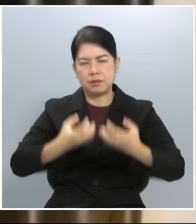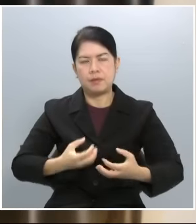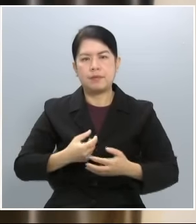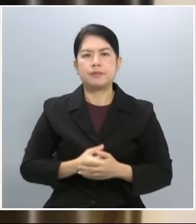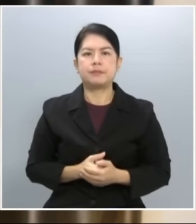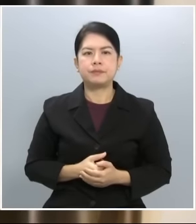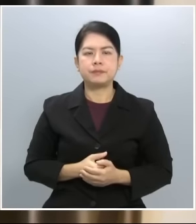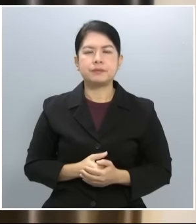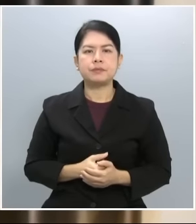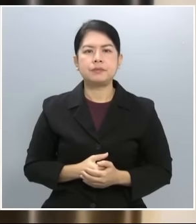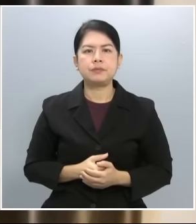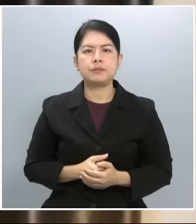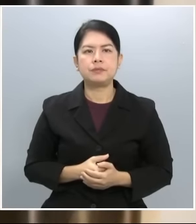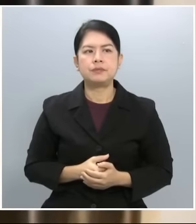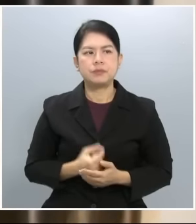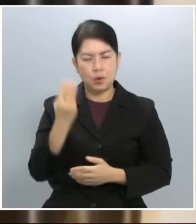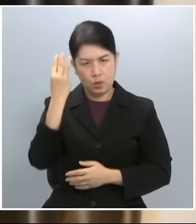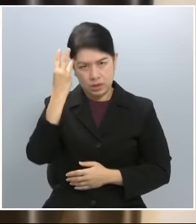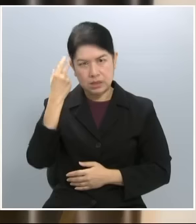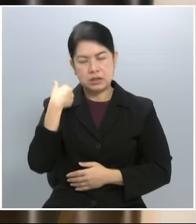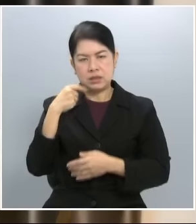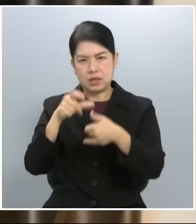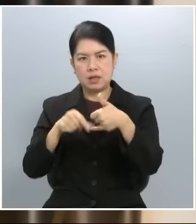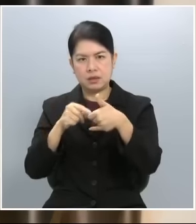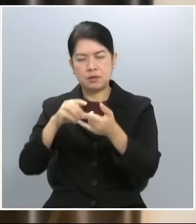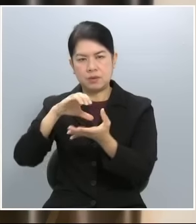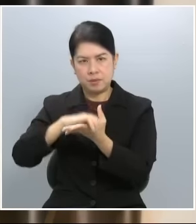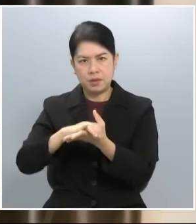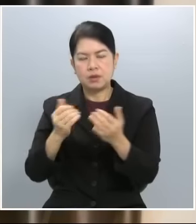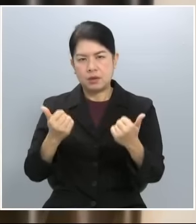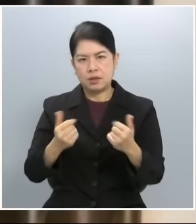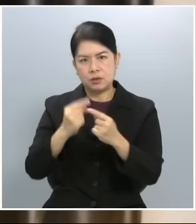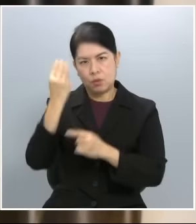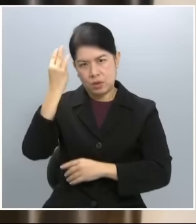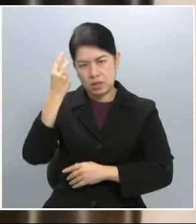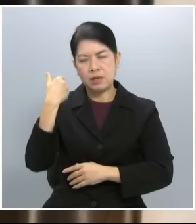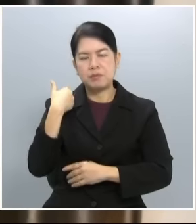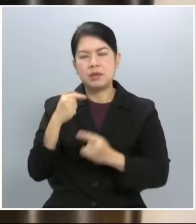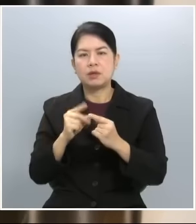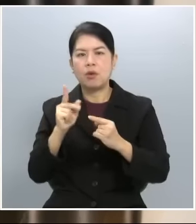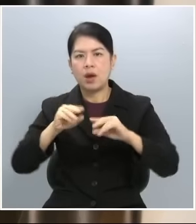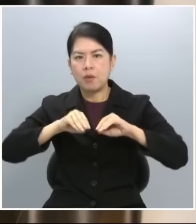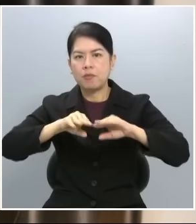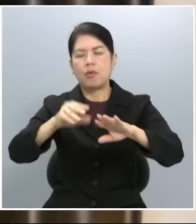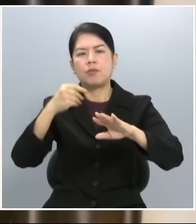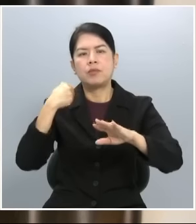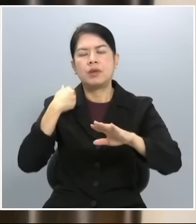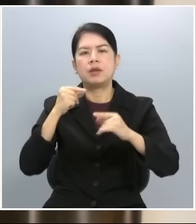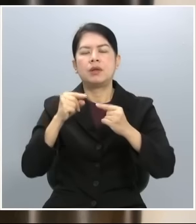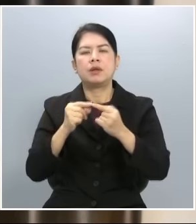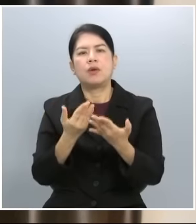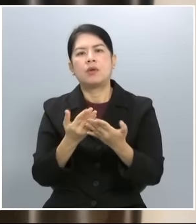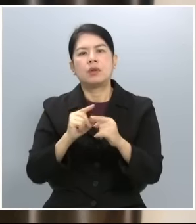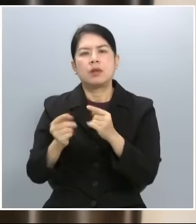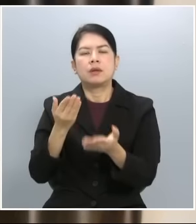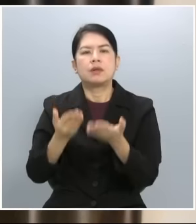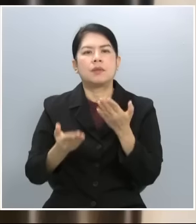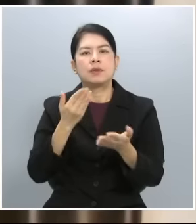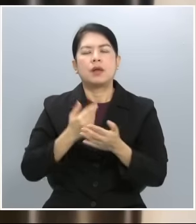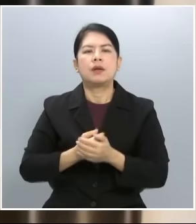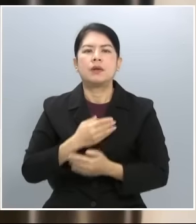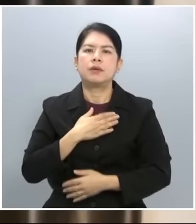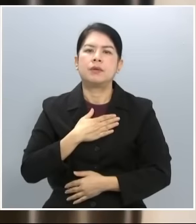ด แน่นอนครับเพียงแต่ว่าณตอนนี้เมื่อเป็นข่าวและเป็นคดีนะครับมันไม่สามารถที่จะ